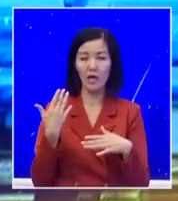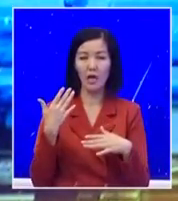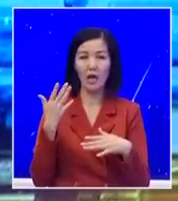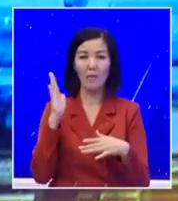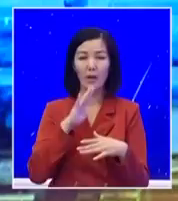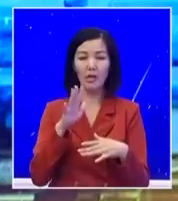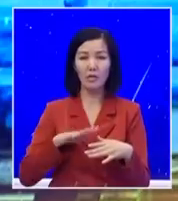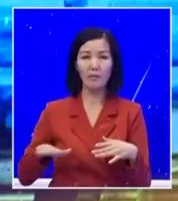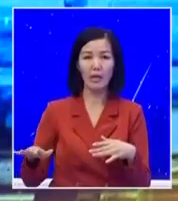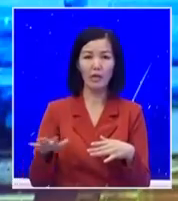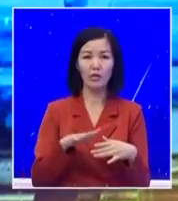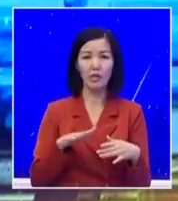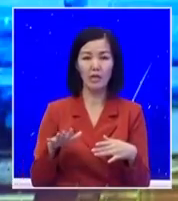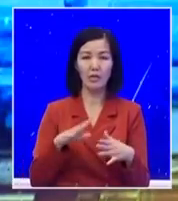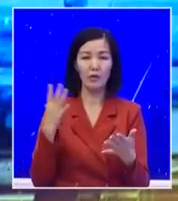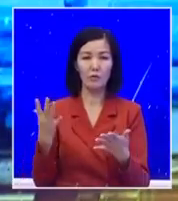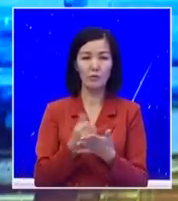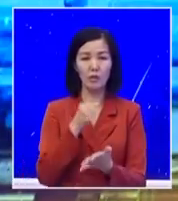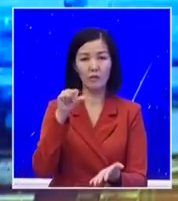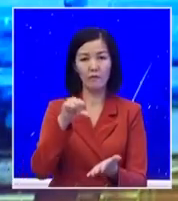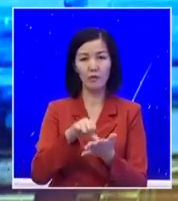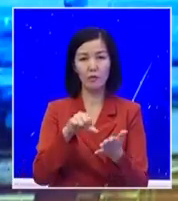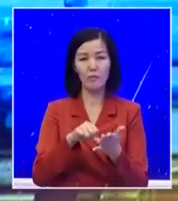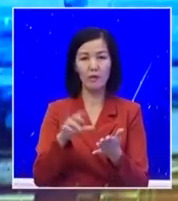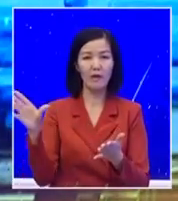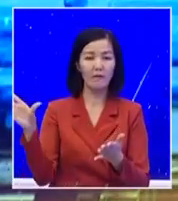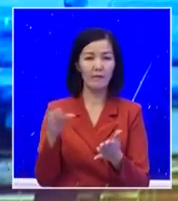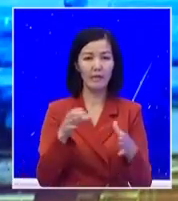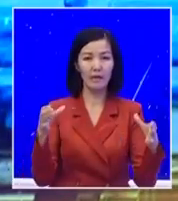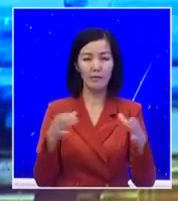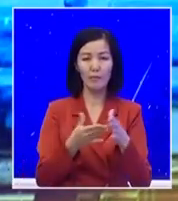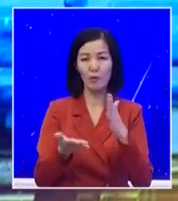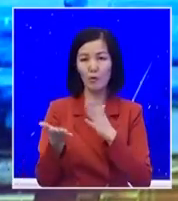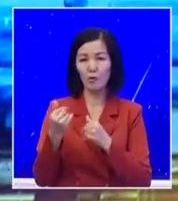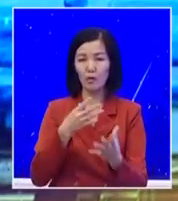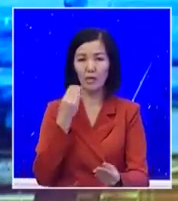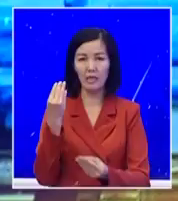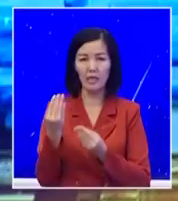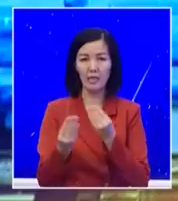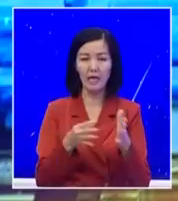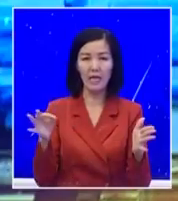пляжной площадке. Несмотря на успешное выступление практически всех дивизионов в прошлом сезоне, цель на